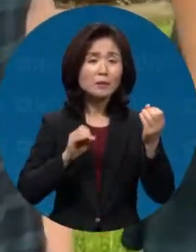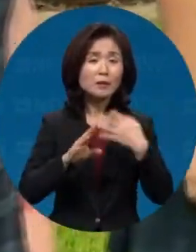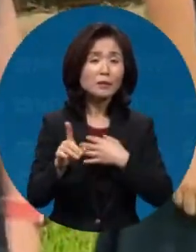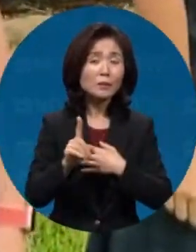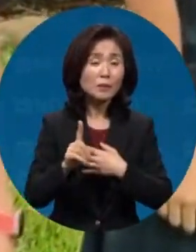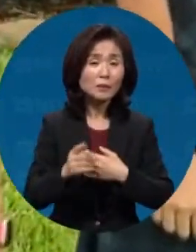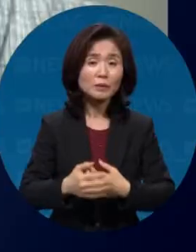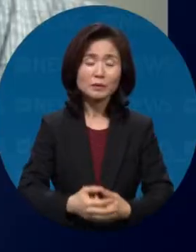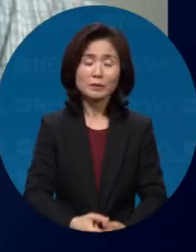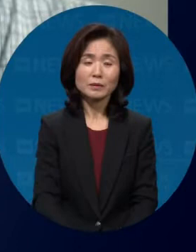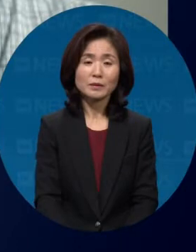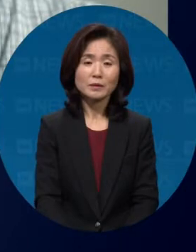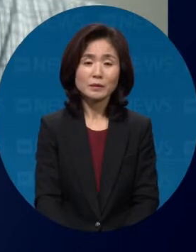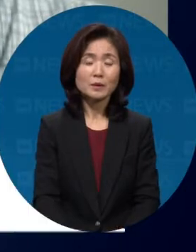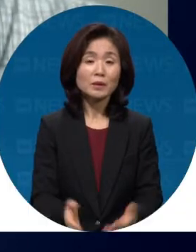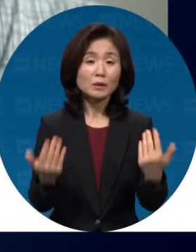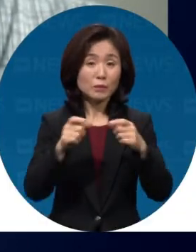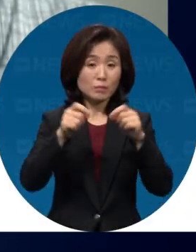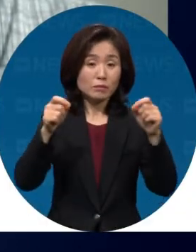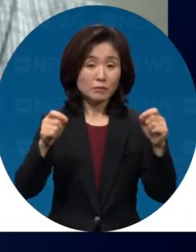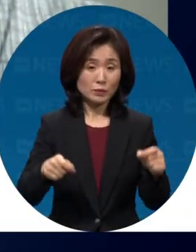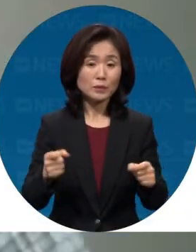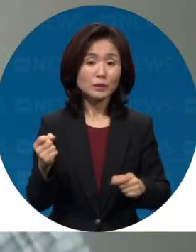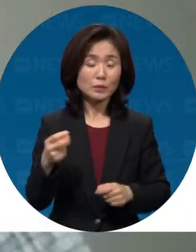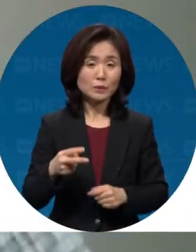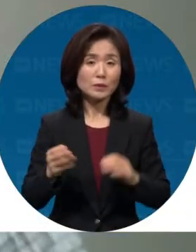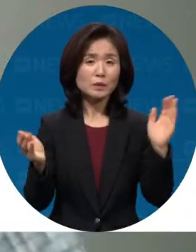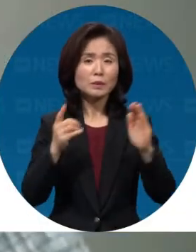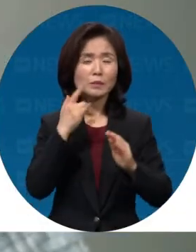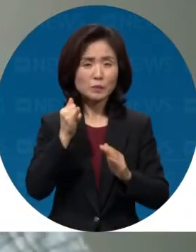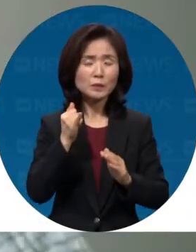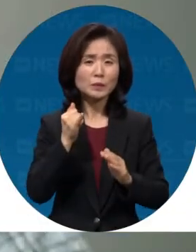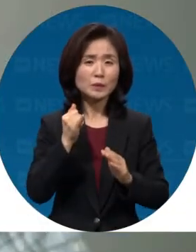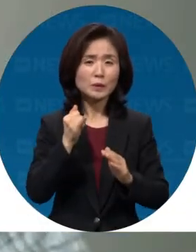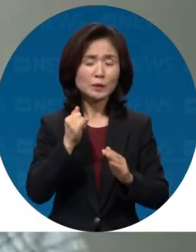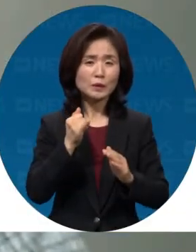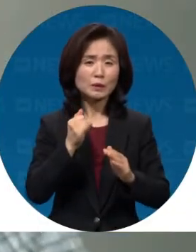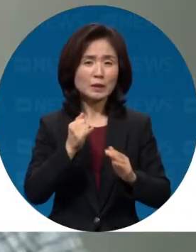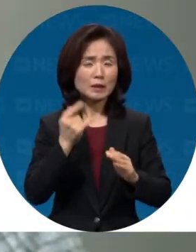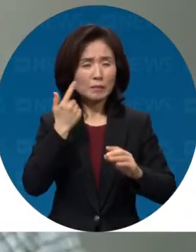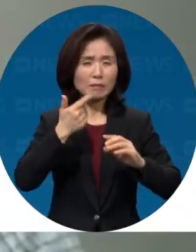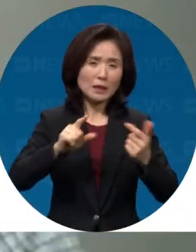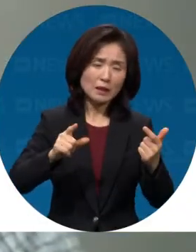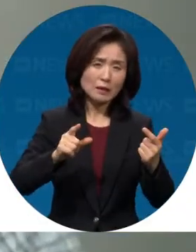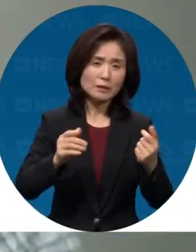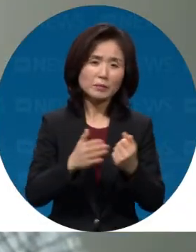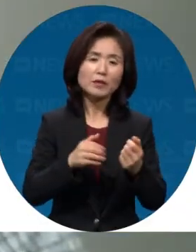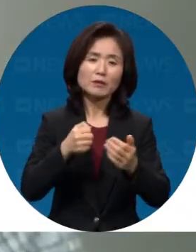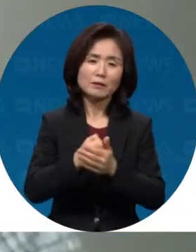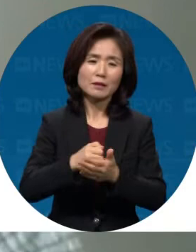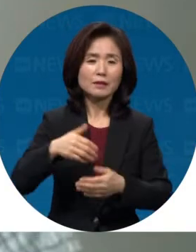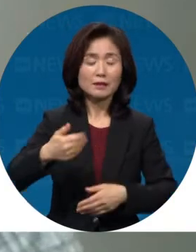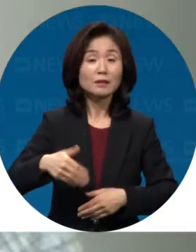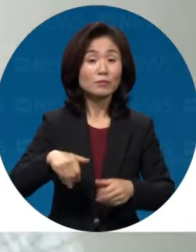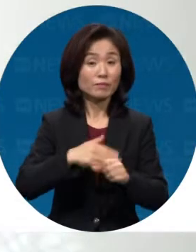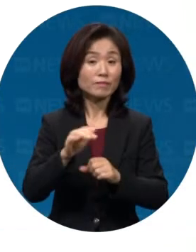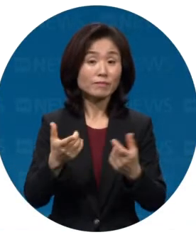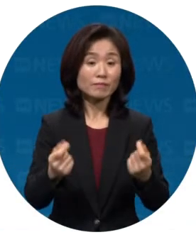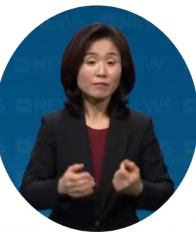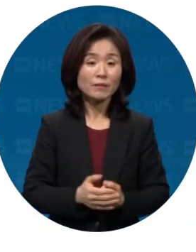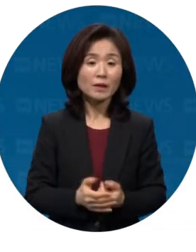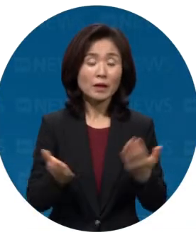있습니까? 학교 동문들과 또는 학부모들의 어떤 이해 충돌로 선뜻 결정을 못하고 있는 그런 분위기라고 들었습니다.